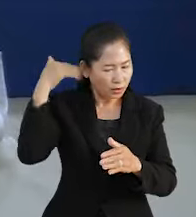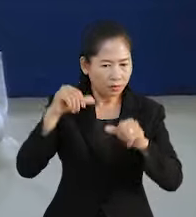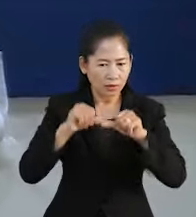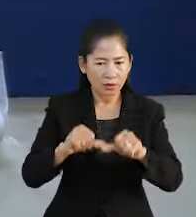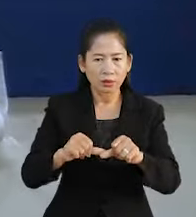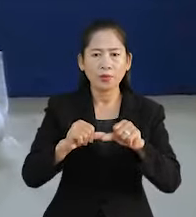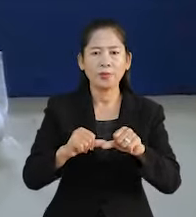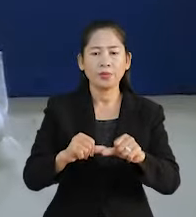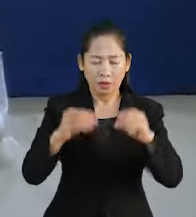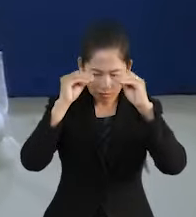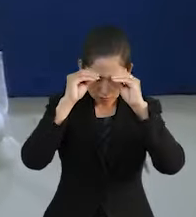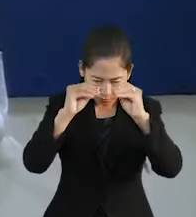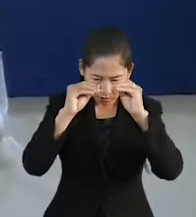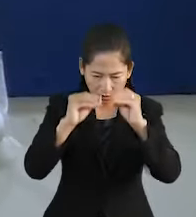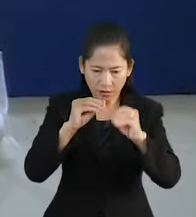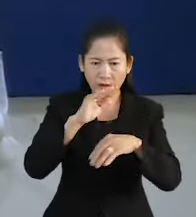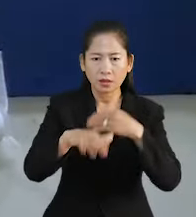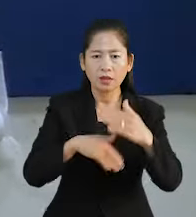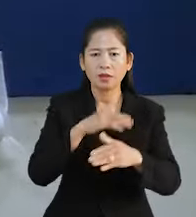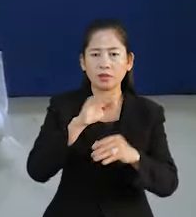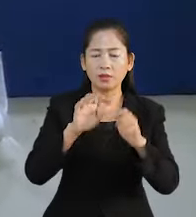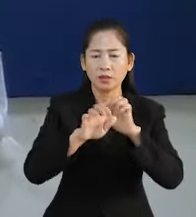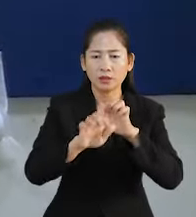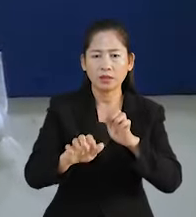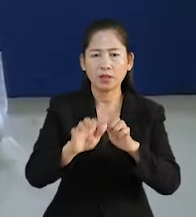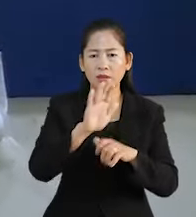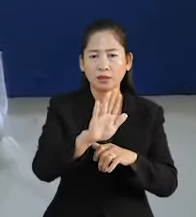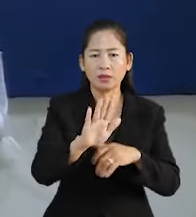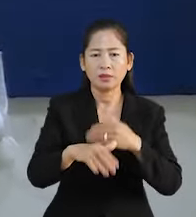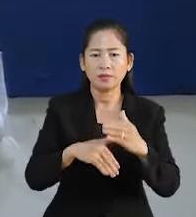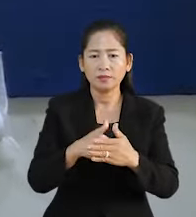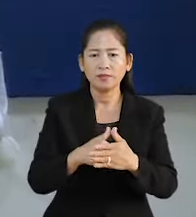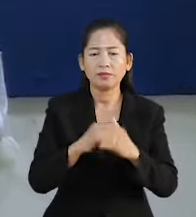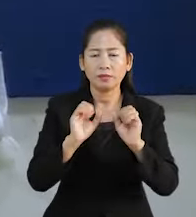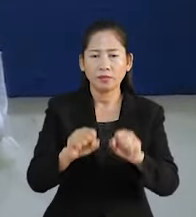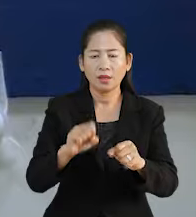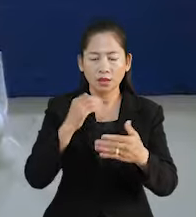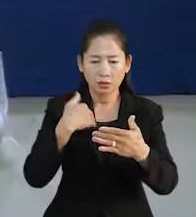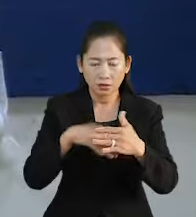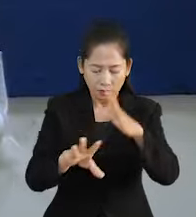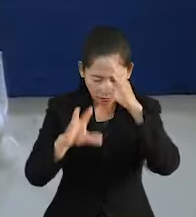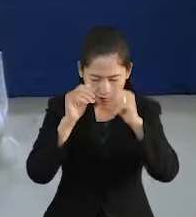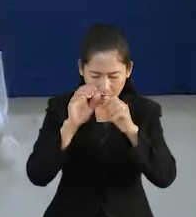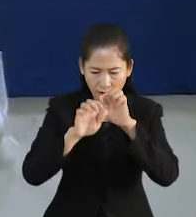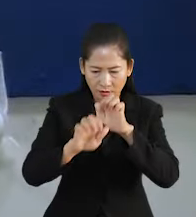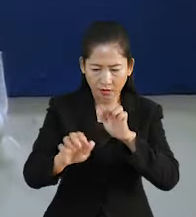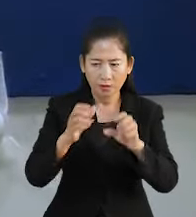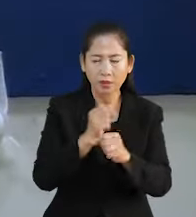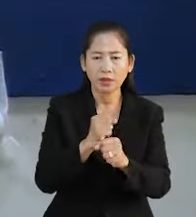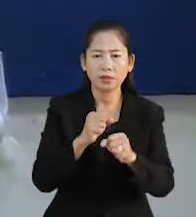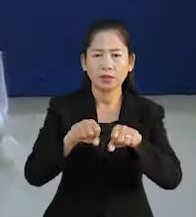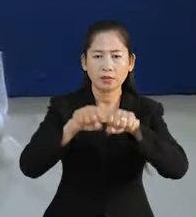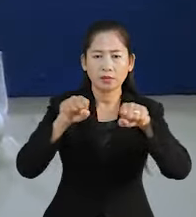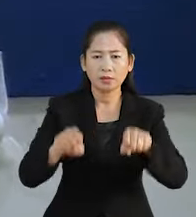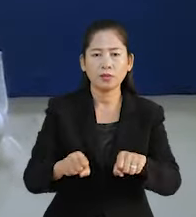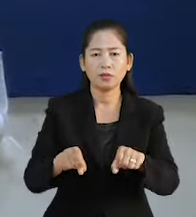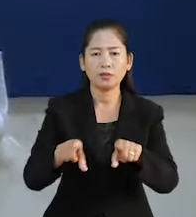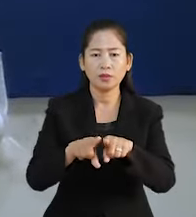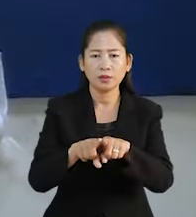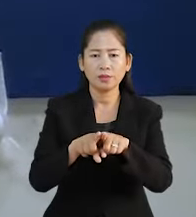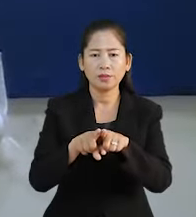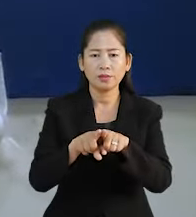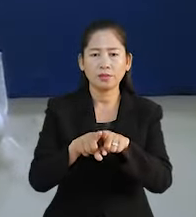តែបន្តការបង្រៀនកូនកូនពីចម្ងាយចាកូនកូនទាំងអស់គ្នាអាចចូលរួមរៀនពីចម្ងាយបានតាមរយៈបណ្ដាញសង្គមចាដូច